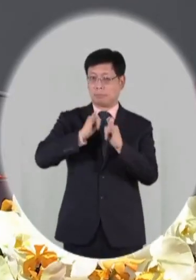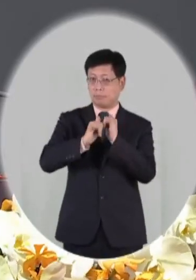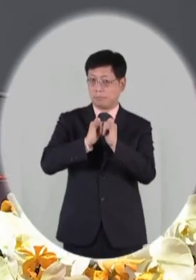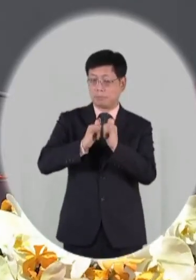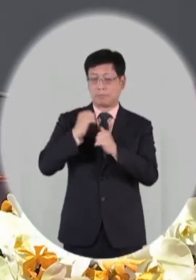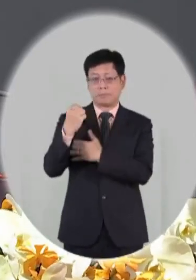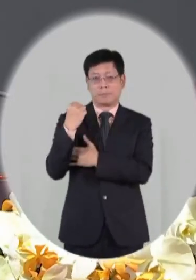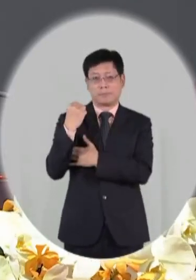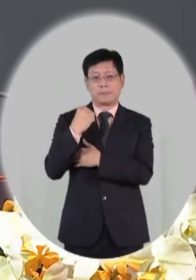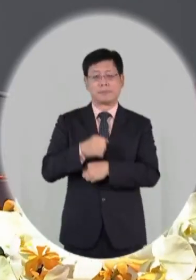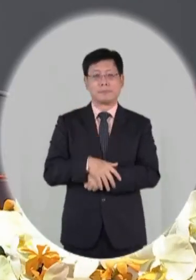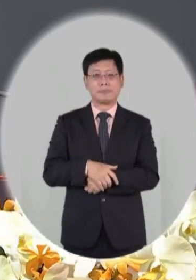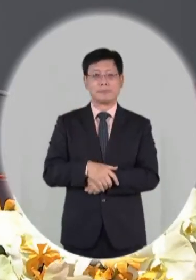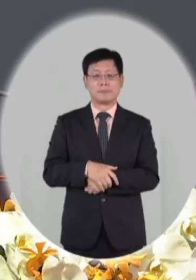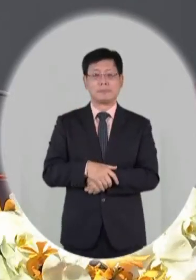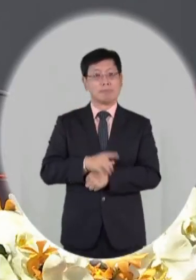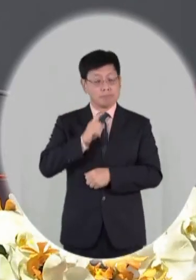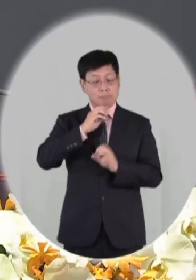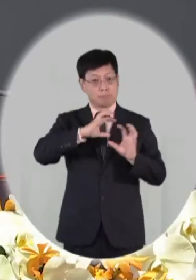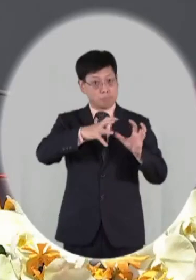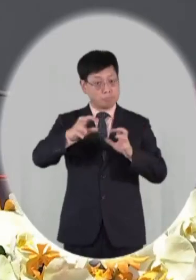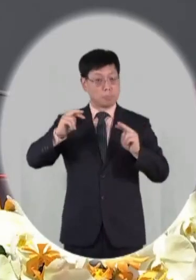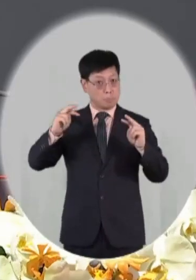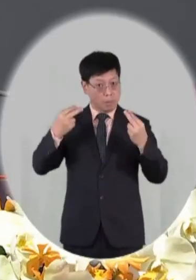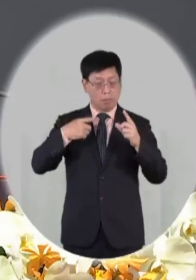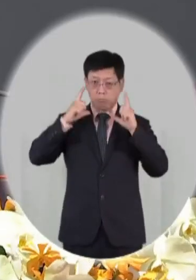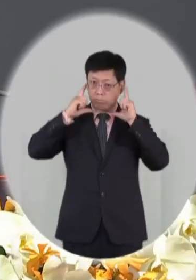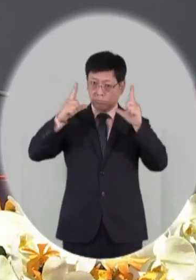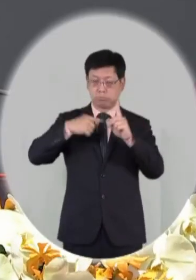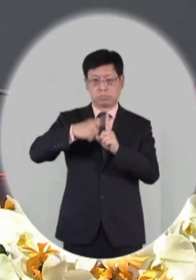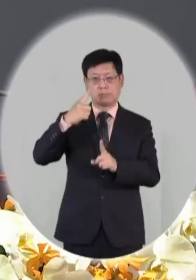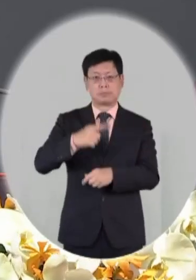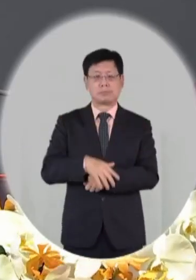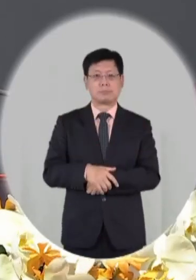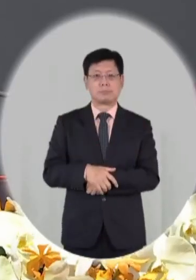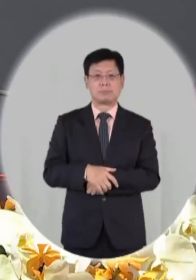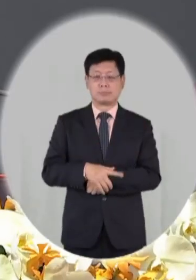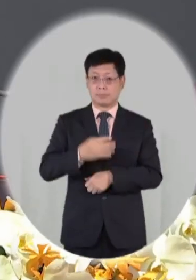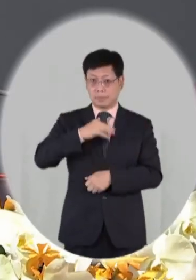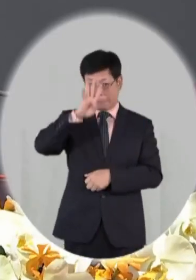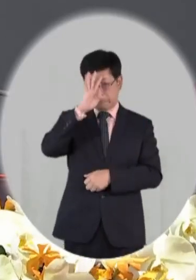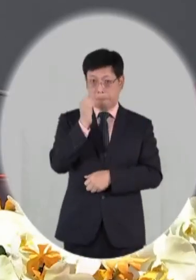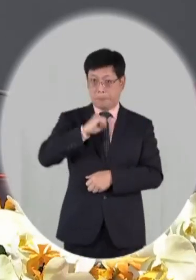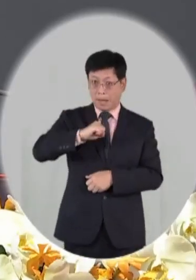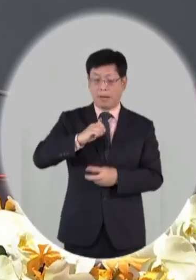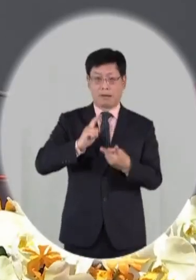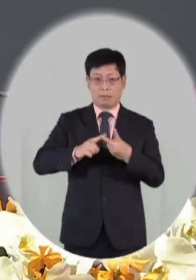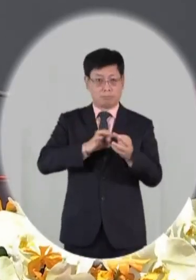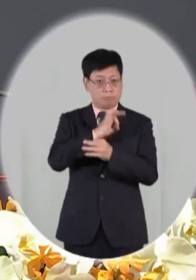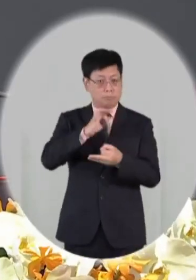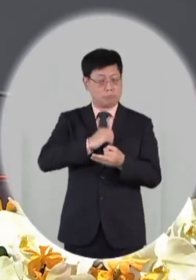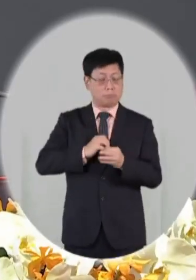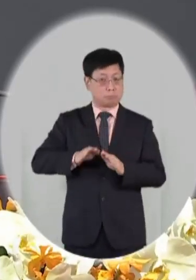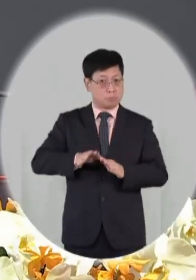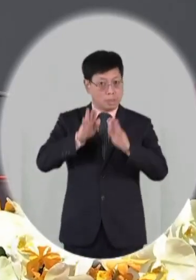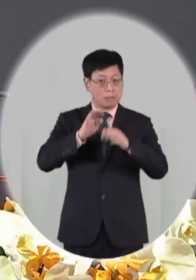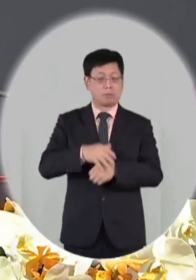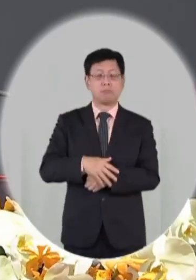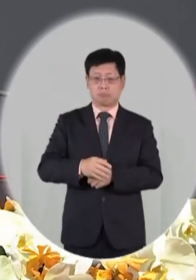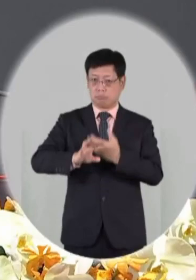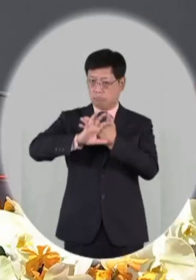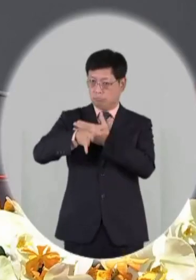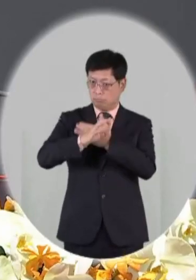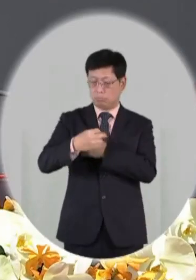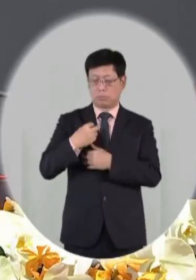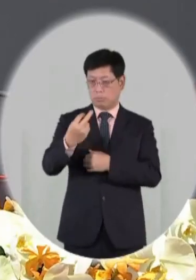人努力之下，国际能见度大幅提升，抗疫及经济表现国际